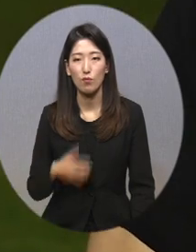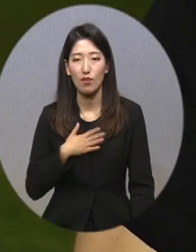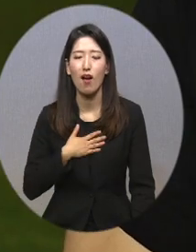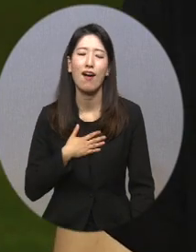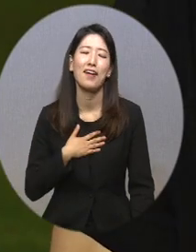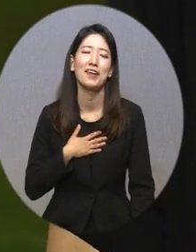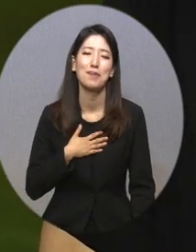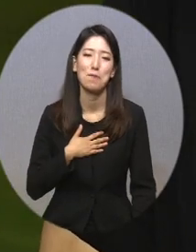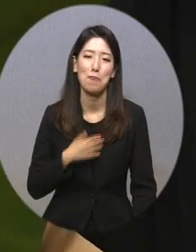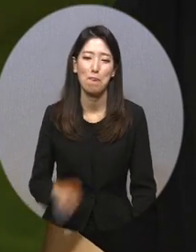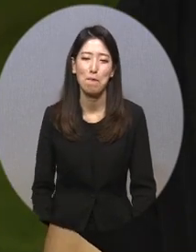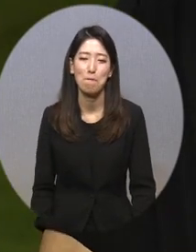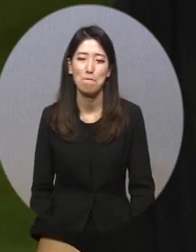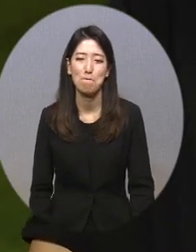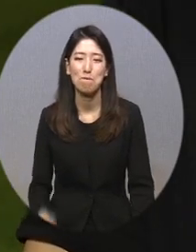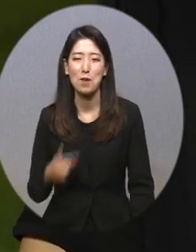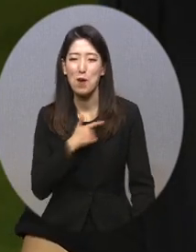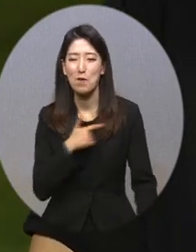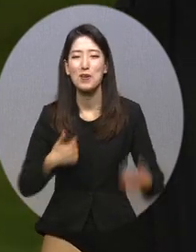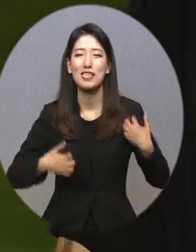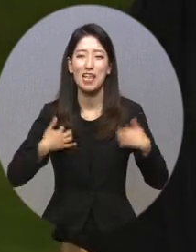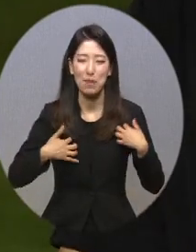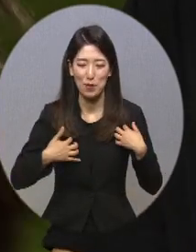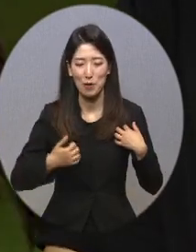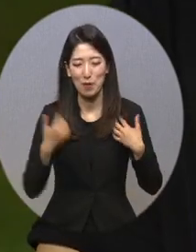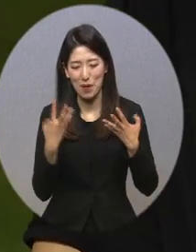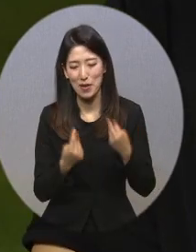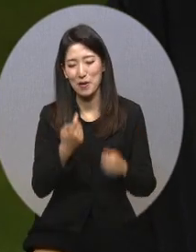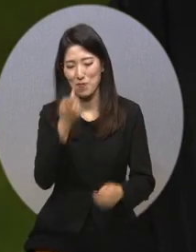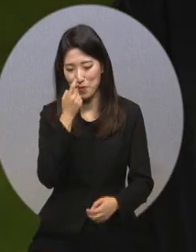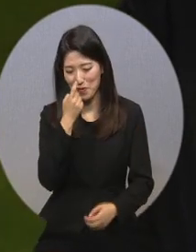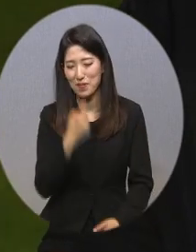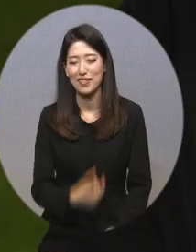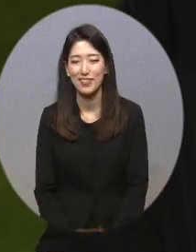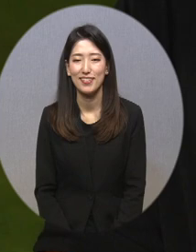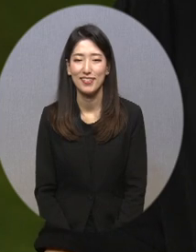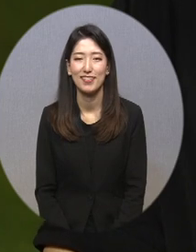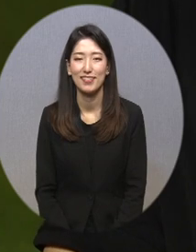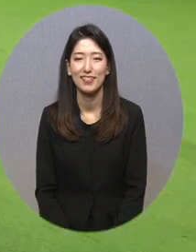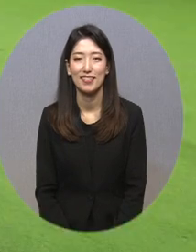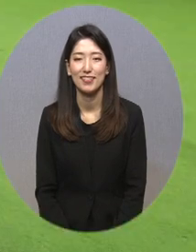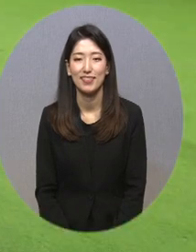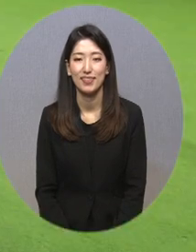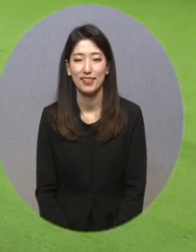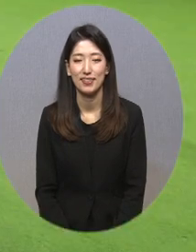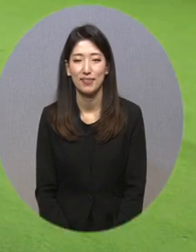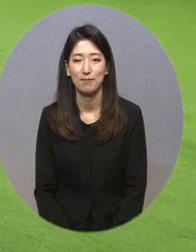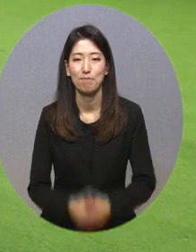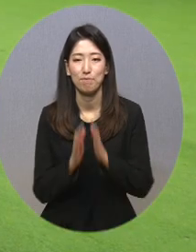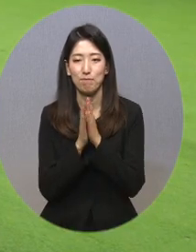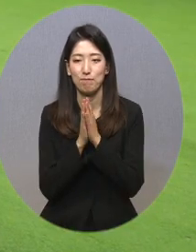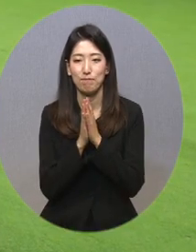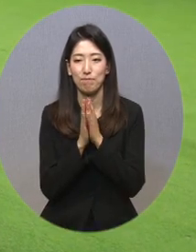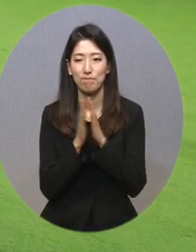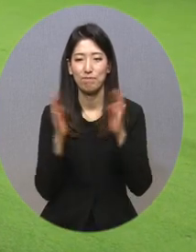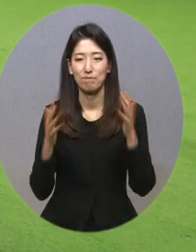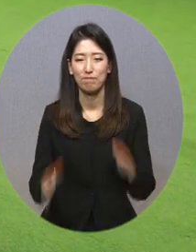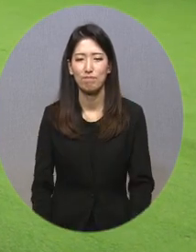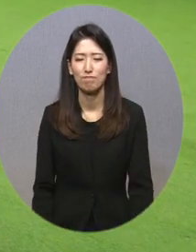우여곡절인데 너무나도 재밌었고, 많이 배우고, 네, 즐기다 갑니다. 네. 은지가